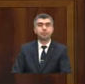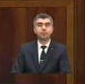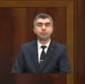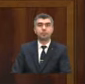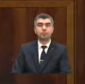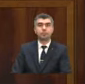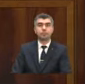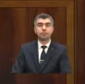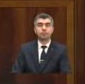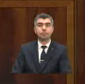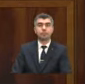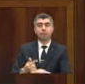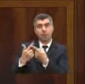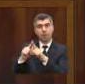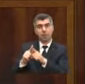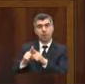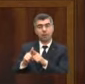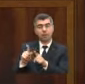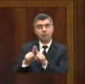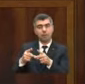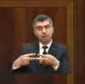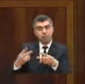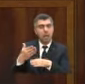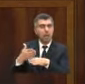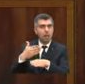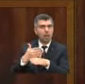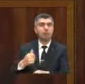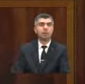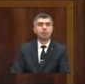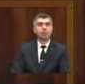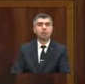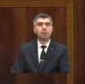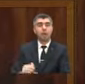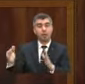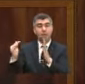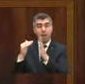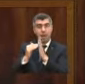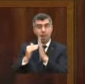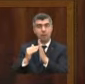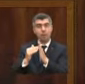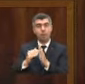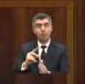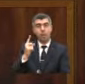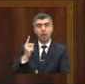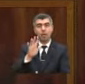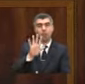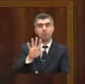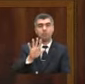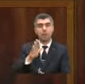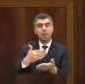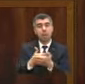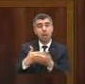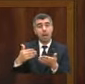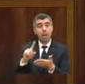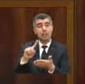الحال مصادر التمويل كما أعلن وأعلن عن ذلك من قبل غيتوصل في نهاية الورش إلى 51 مليار درهم سنويا كل